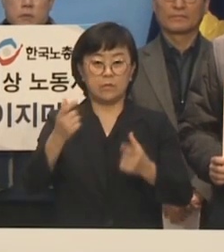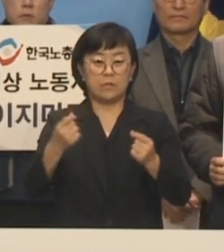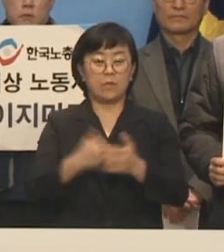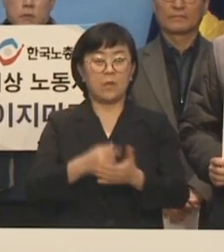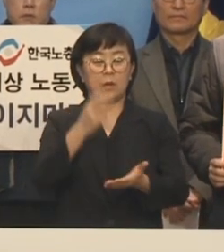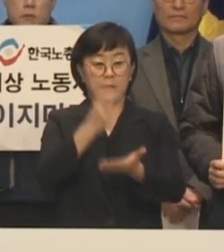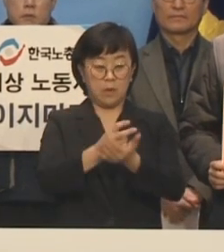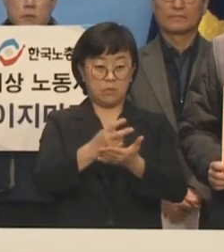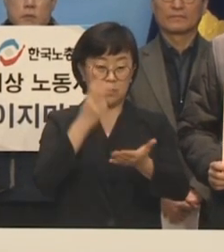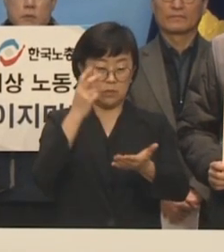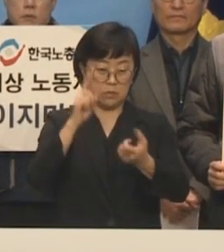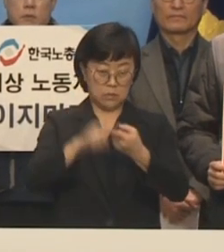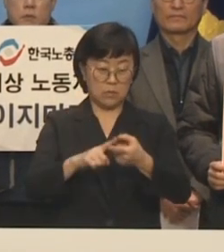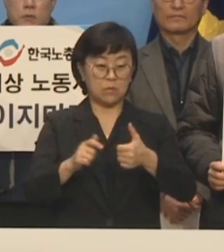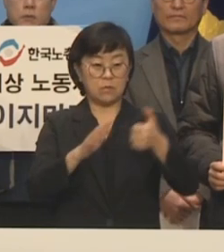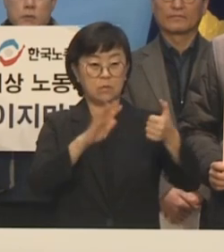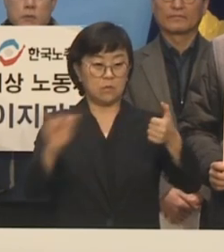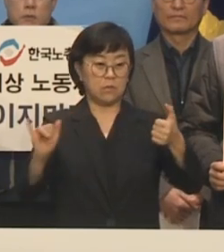법 규정대로